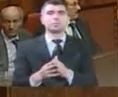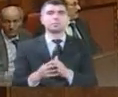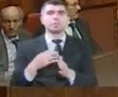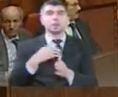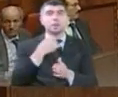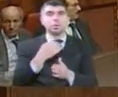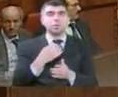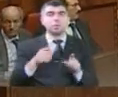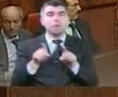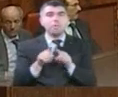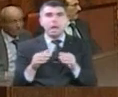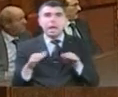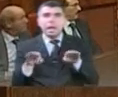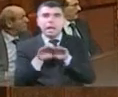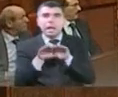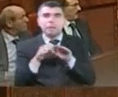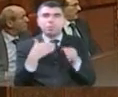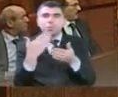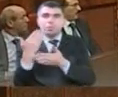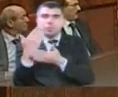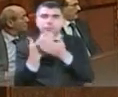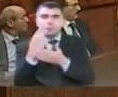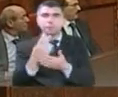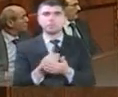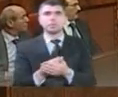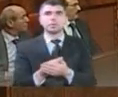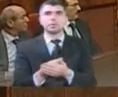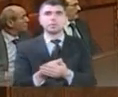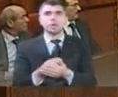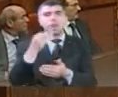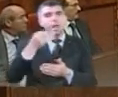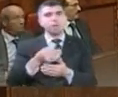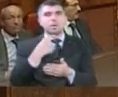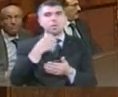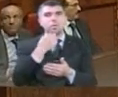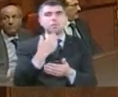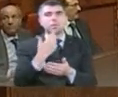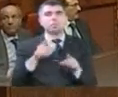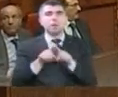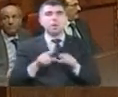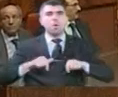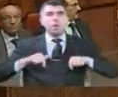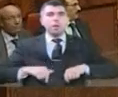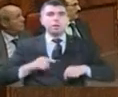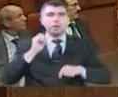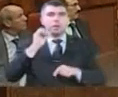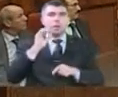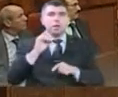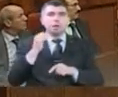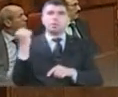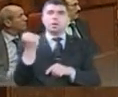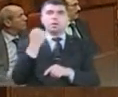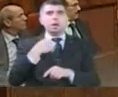نحن نسدد ونقار وبطبيعه الحال الاداره هي ثقيله الاداره وهذا المجال ديال التعمير فيه متدخلين